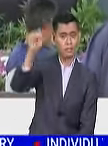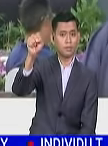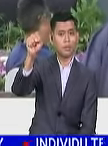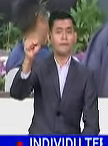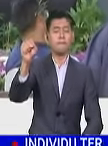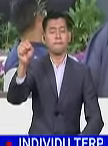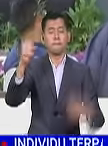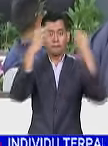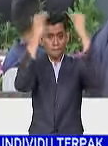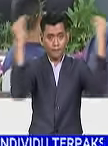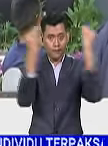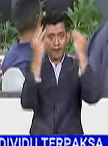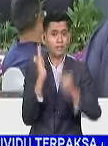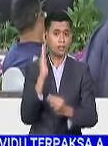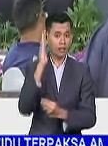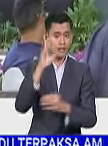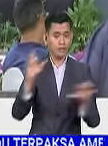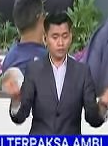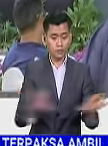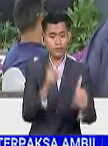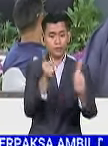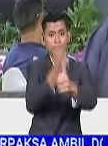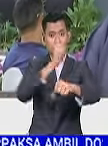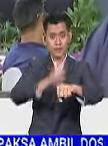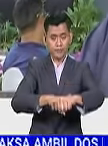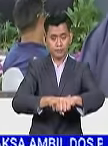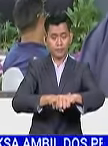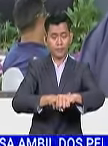kali diadakan, dan juga